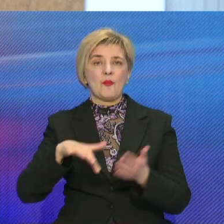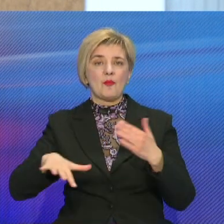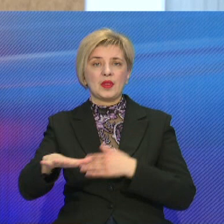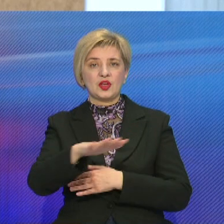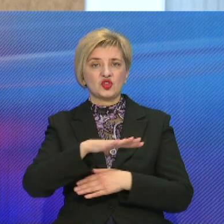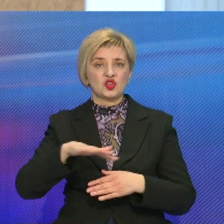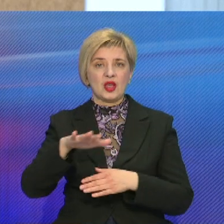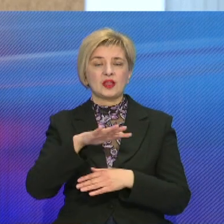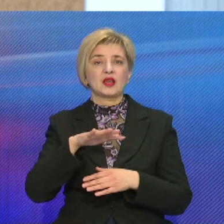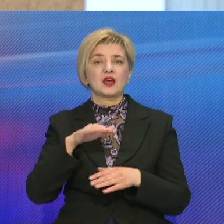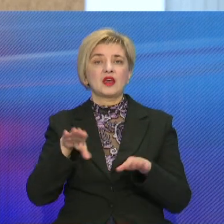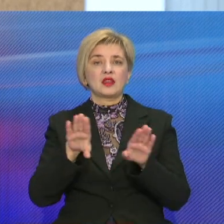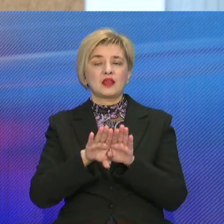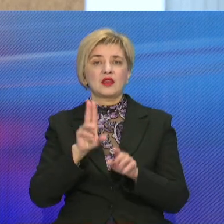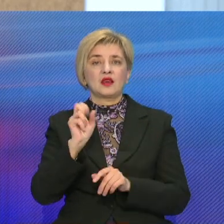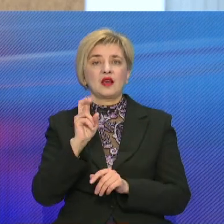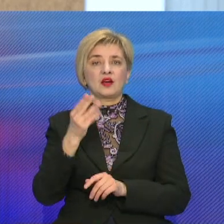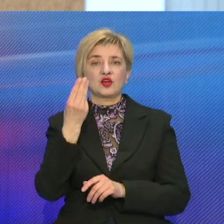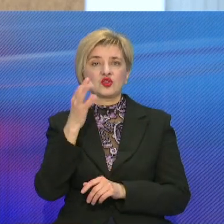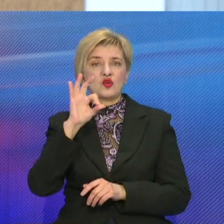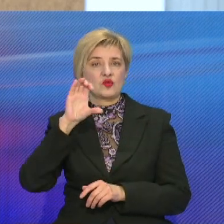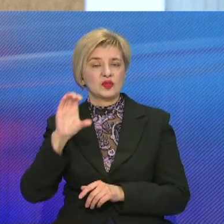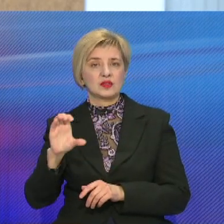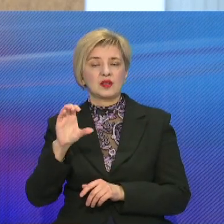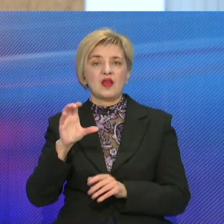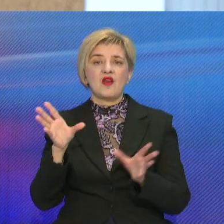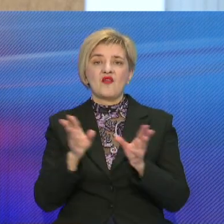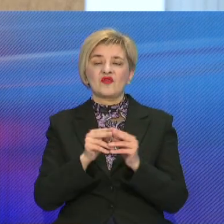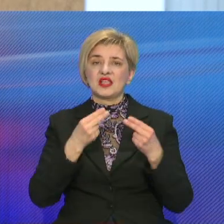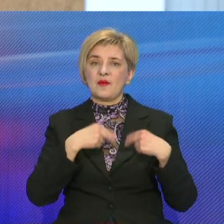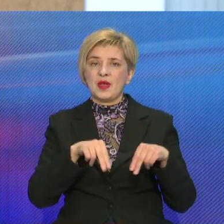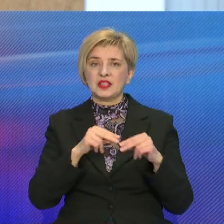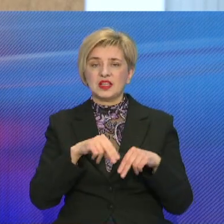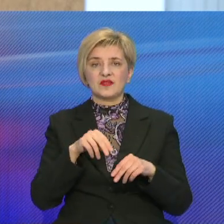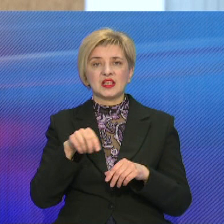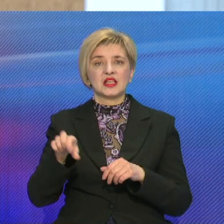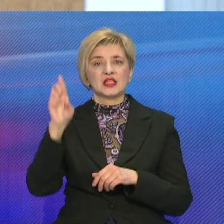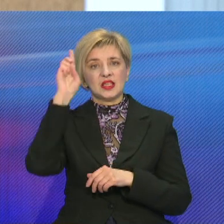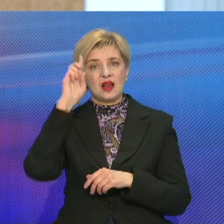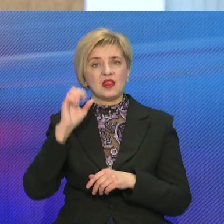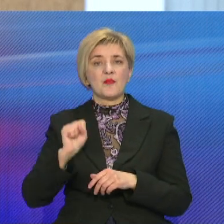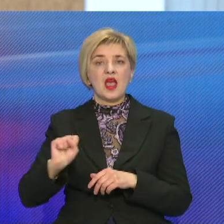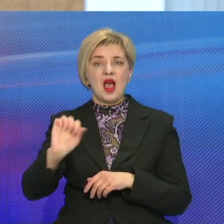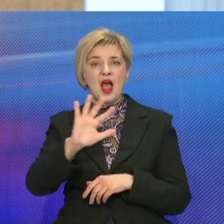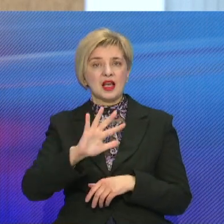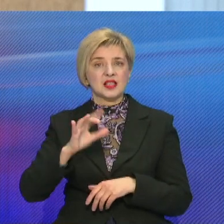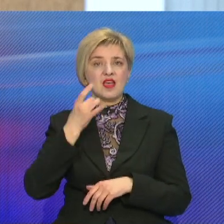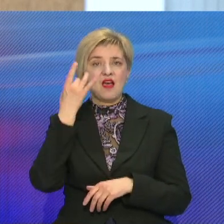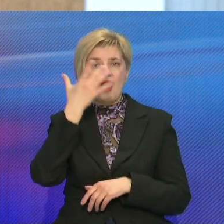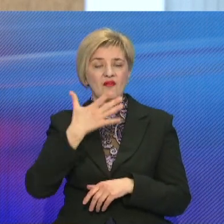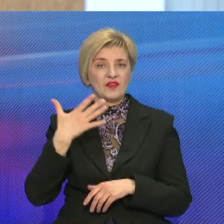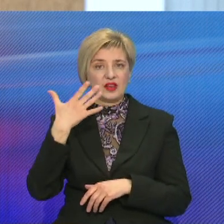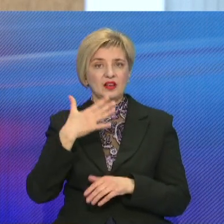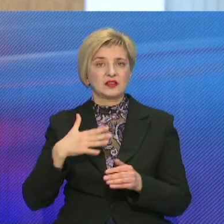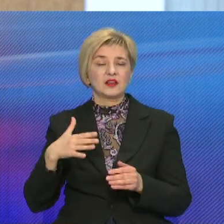площадок и платформ, таких как ШОС, таких как взаимодействие с странами Азии и Африканского континента. Конечно, ребята